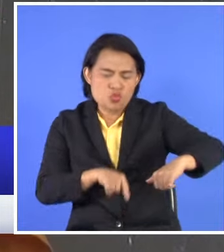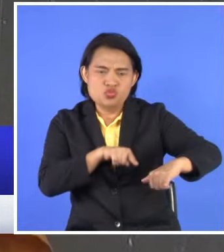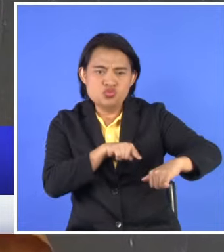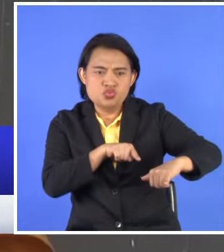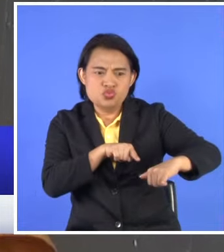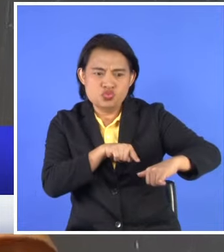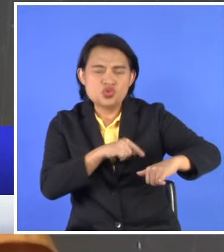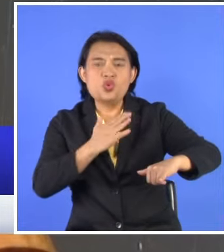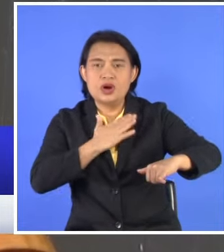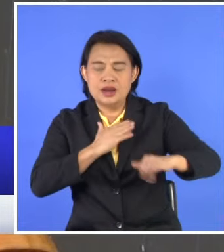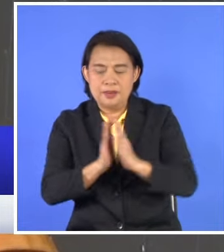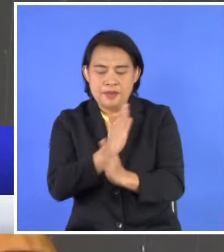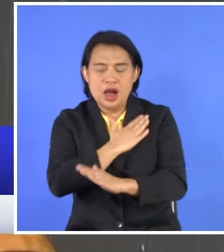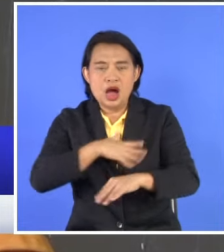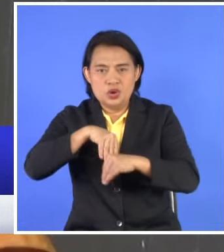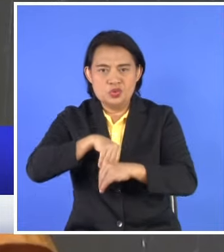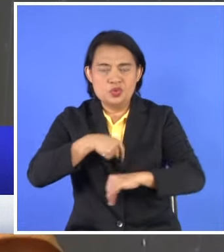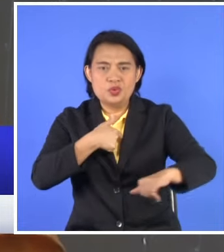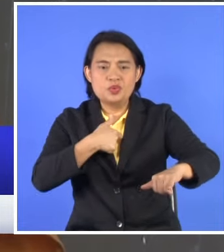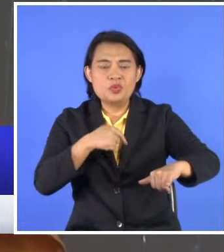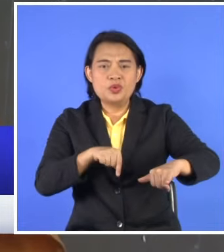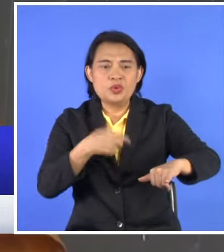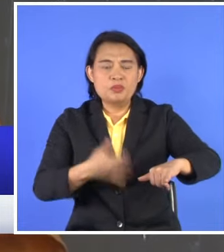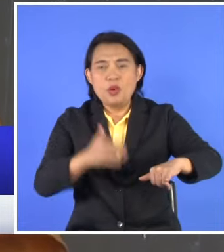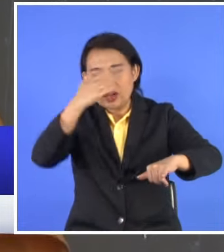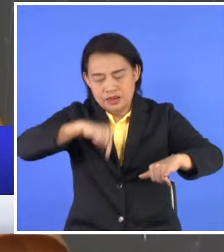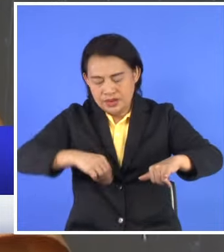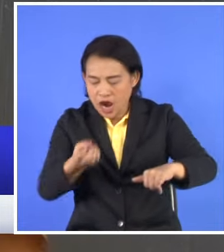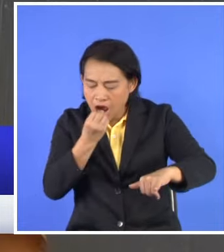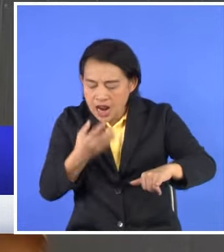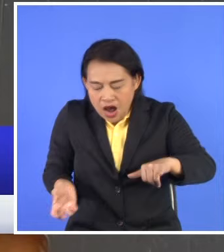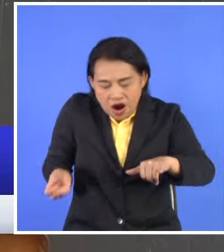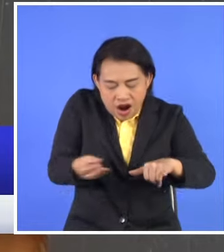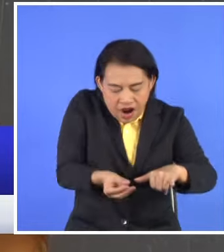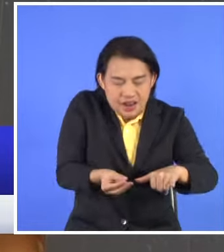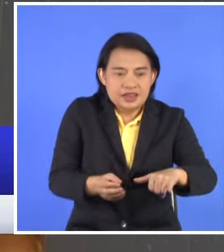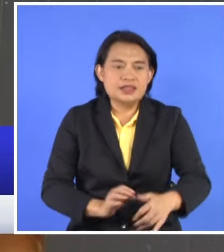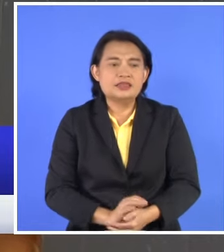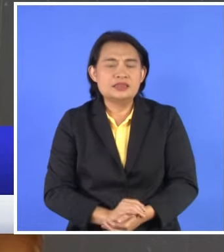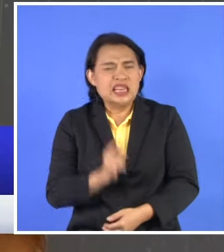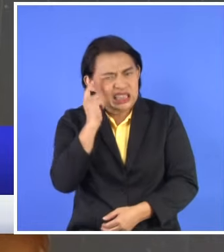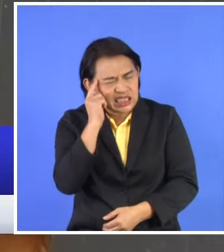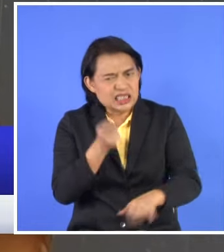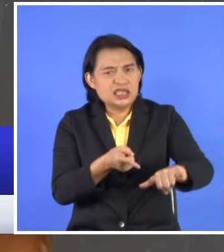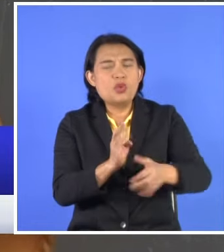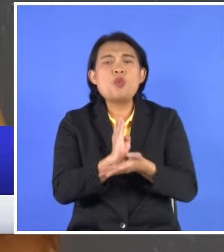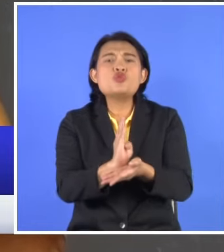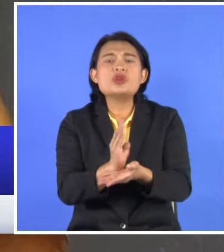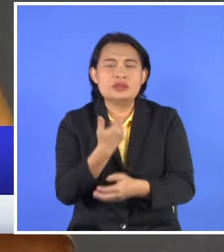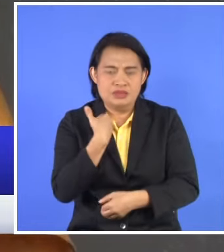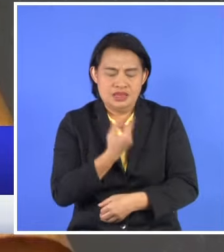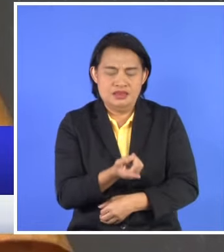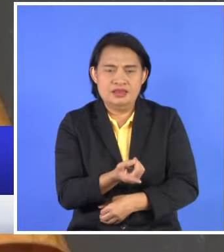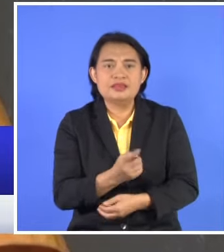ไม่อ่างเพราะว่าเดี๋ยวเจ้าหลวงต้องเอาไปให้มันเจ้าหลวงคิดว่ามันมันคงจะมีบุญน่ะโยม